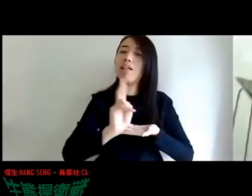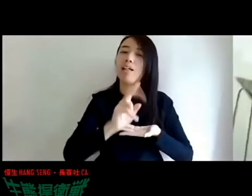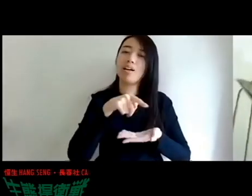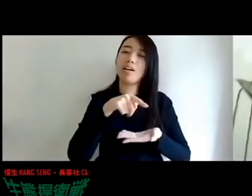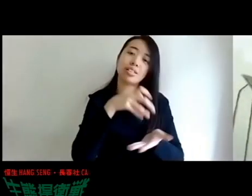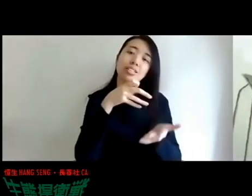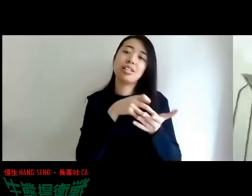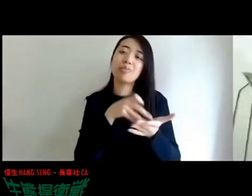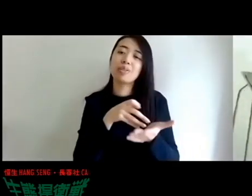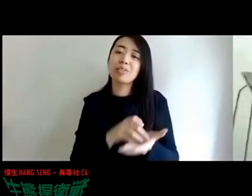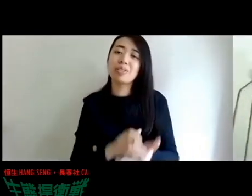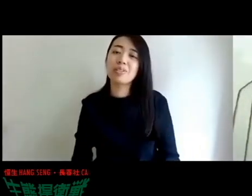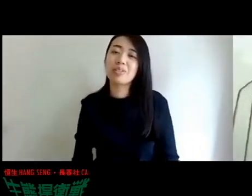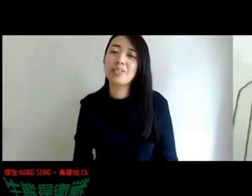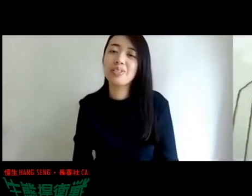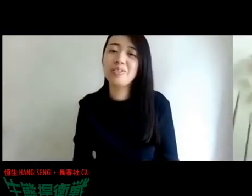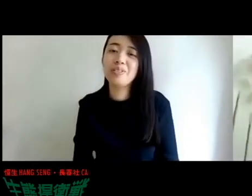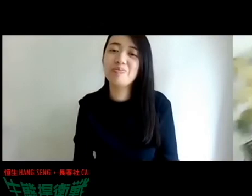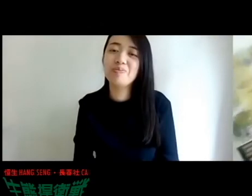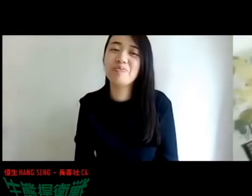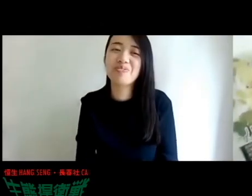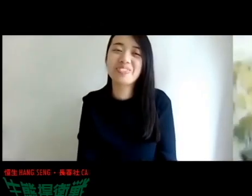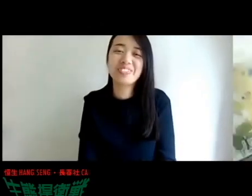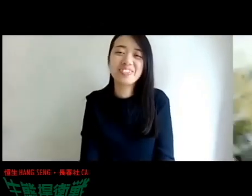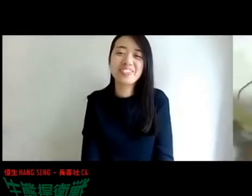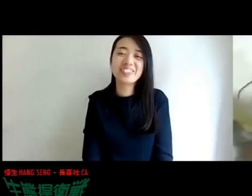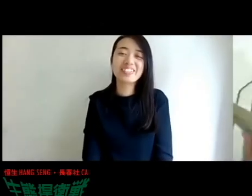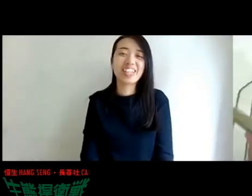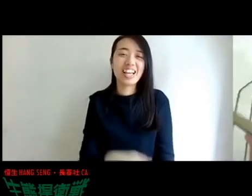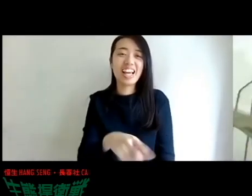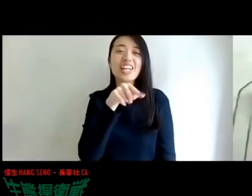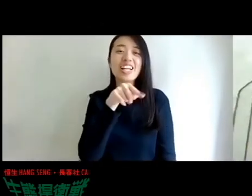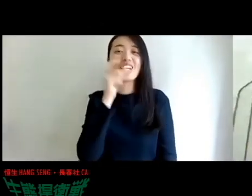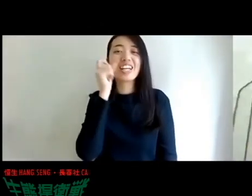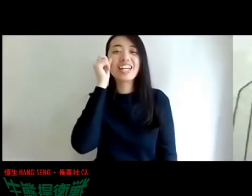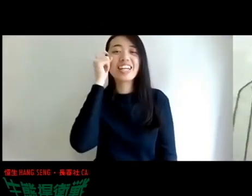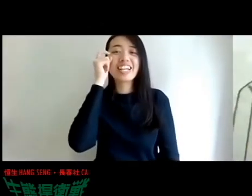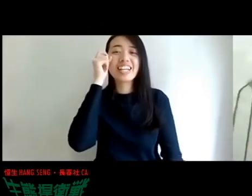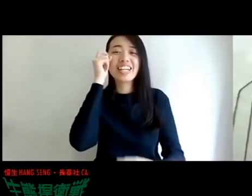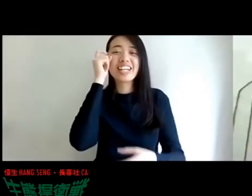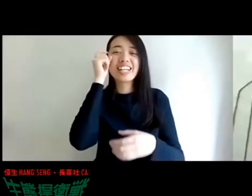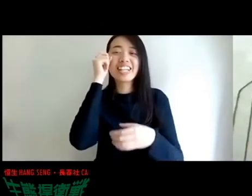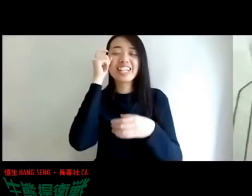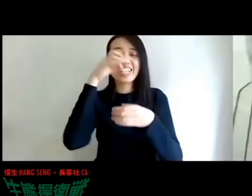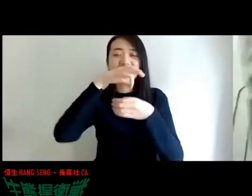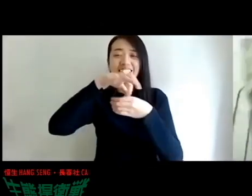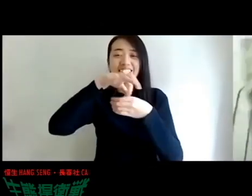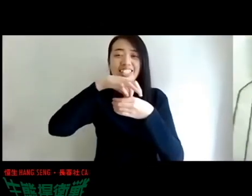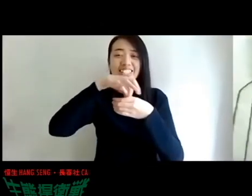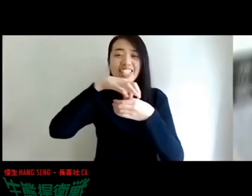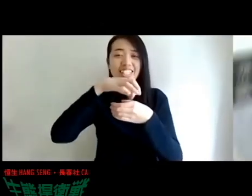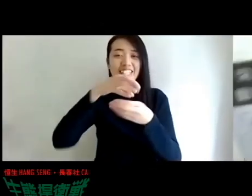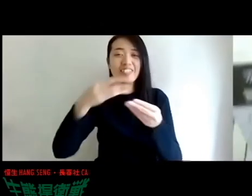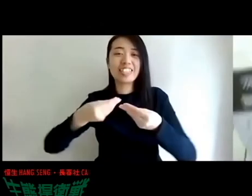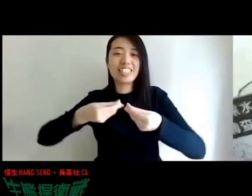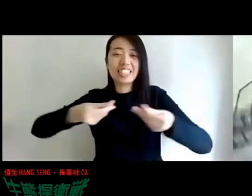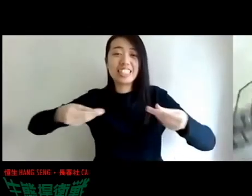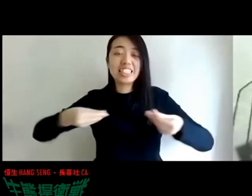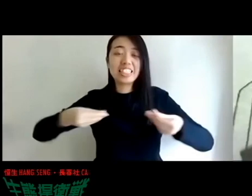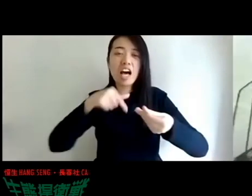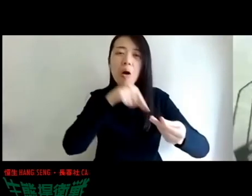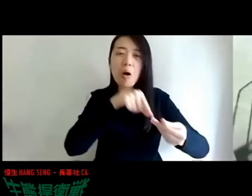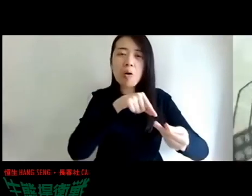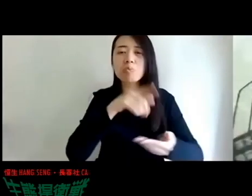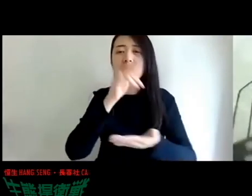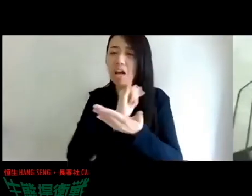睇下呢個咖啡渣升級再做係點樣可以同藝術又有關係嘅咁呢個工